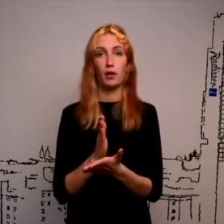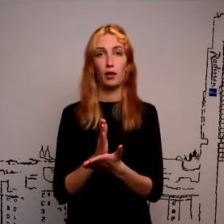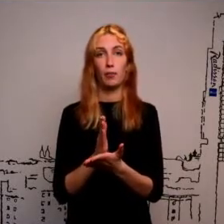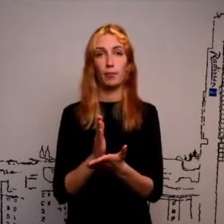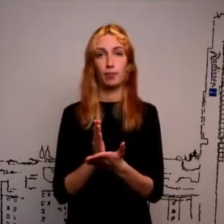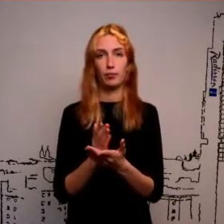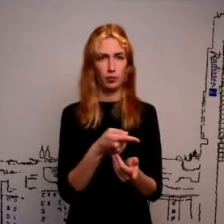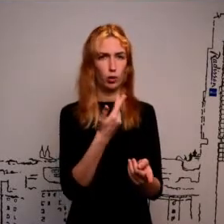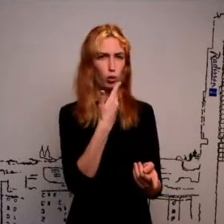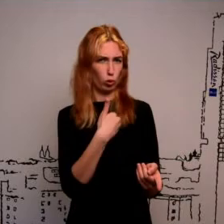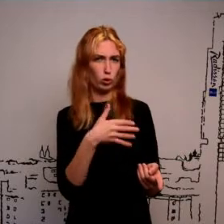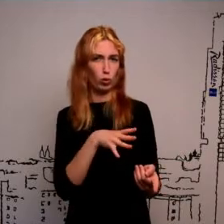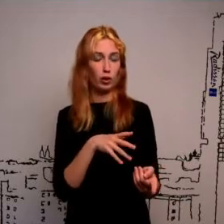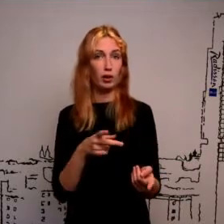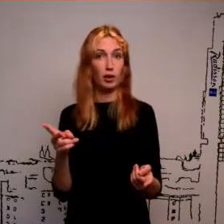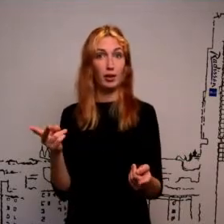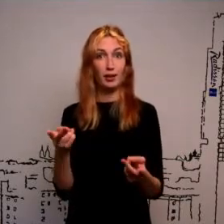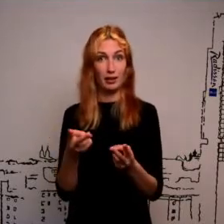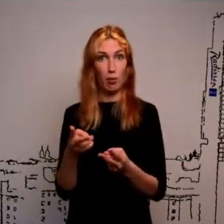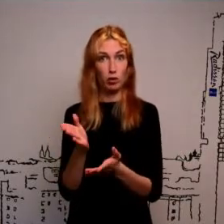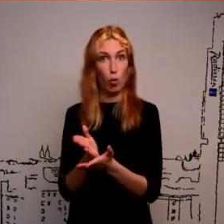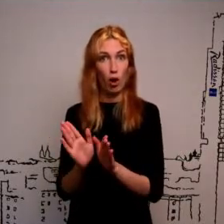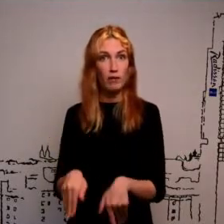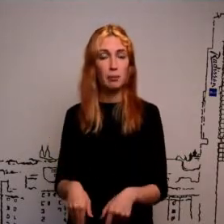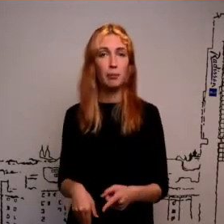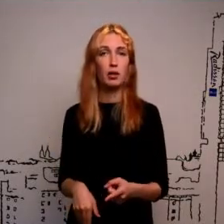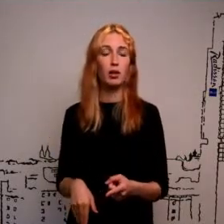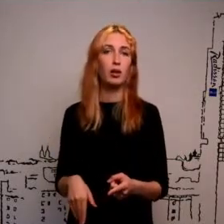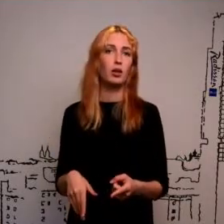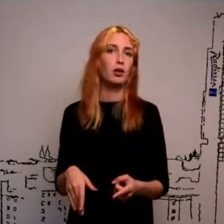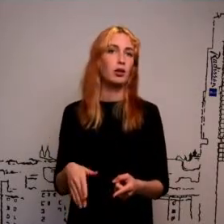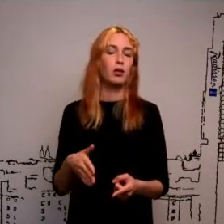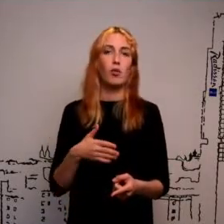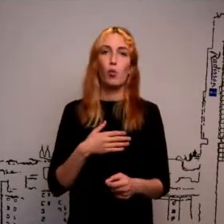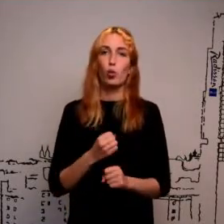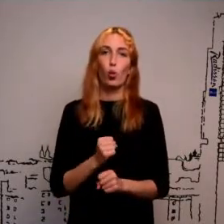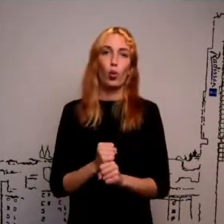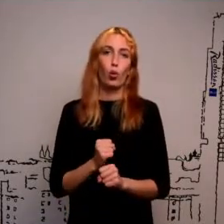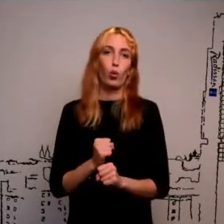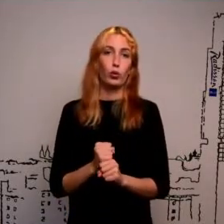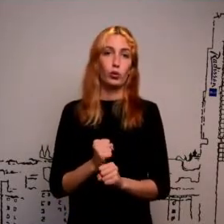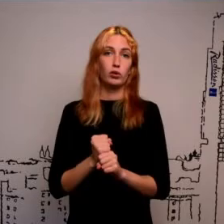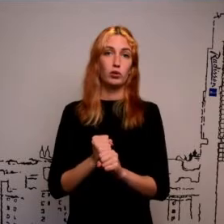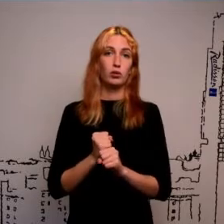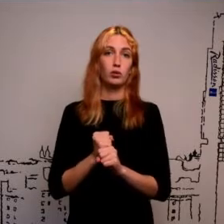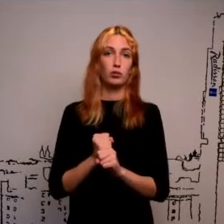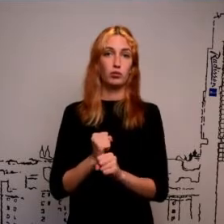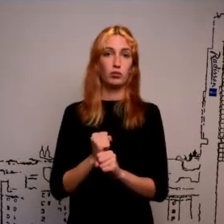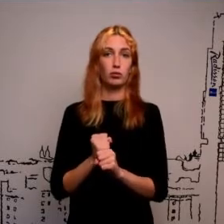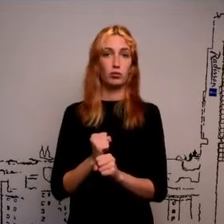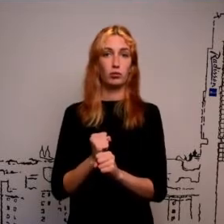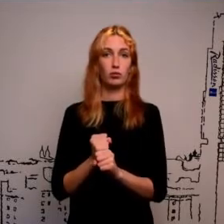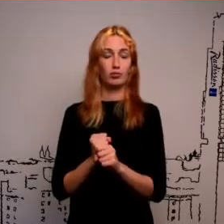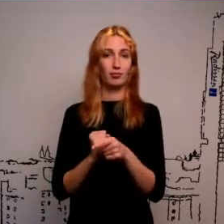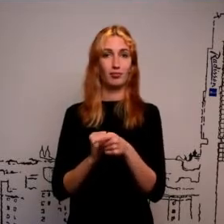kui sa küsisid, et kas sellised asju võib olla, noh, minu töös on selline koht